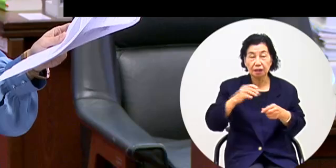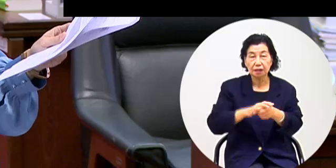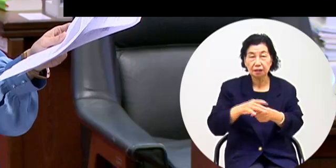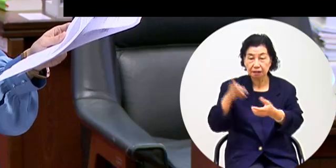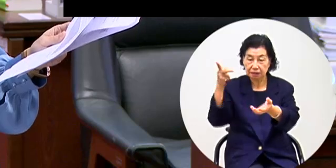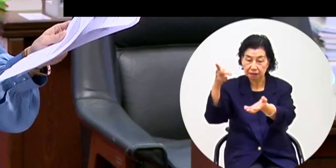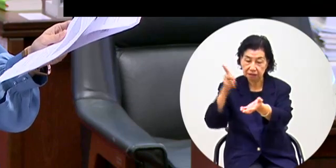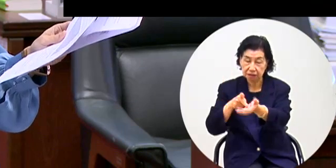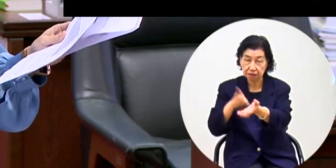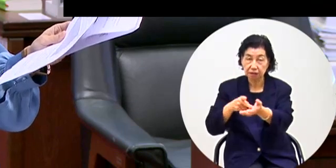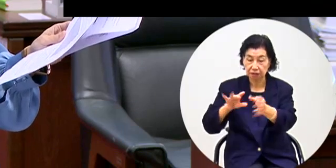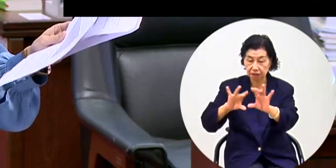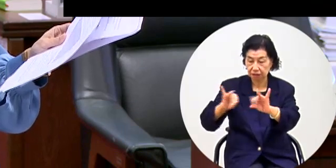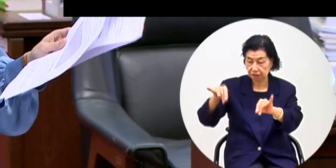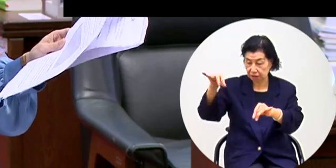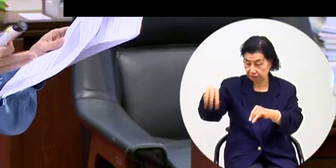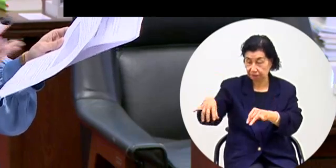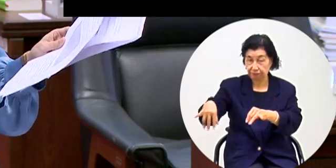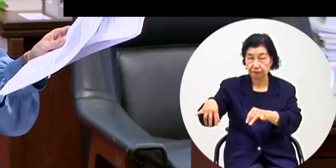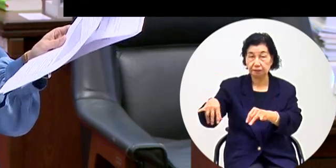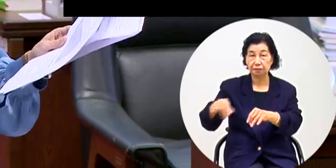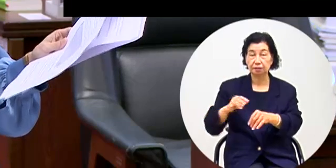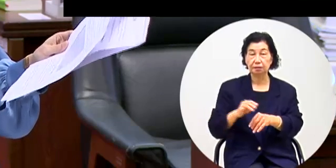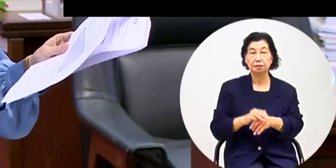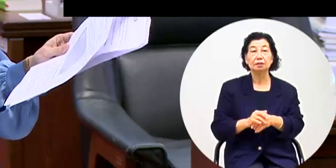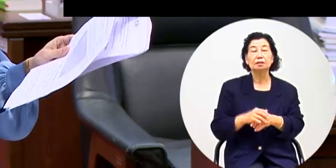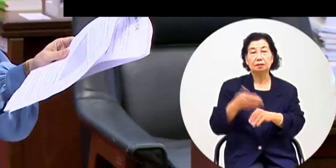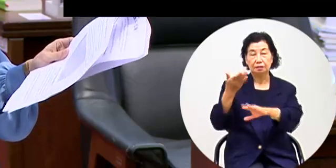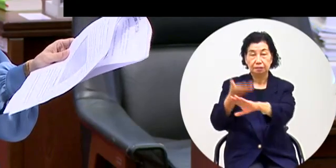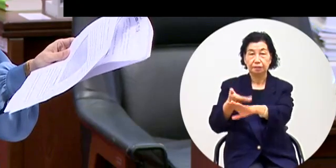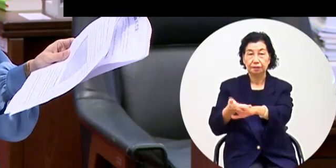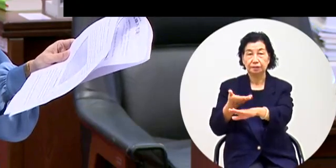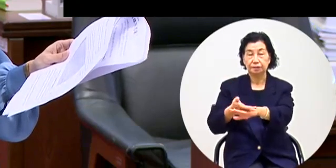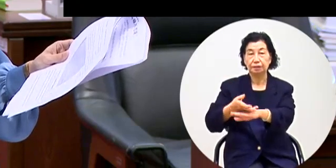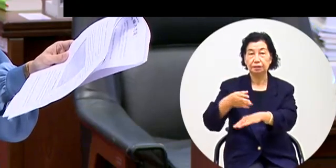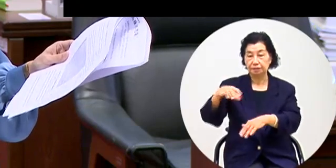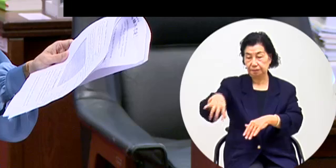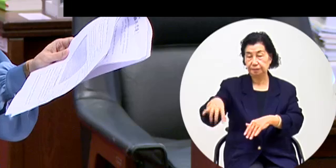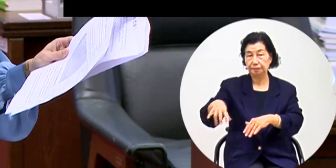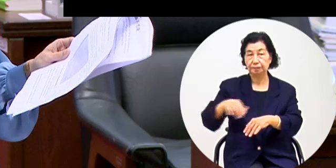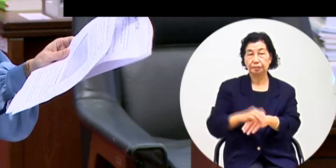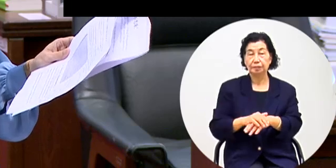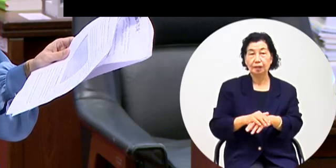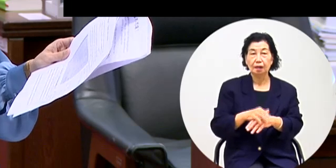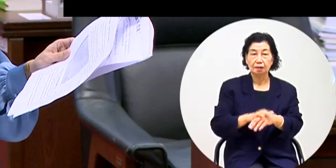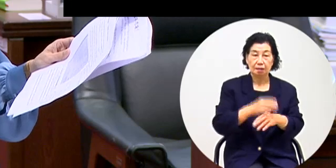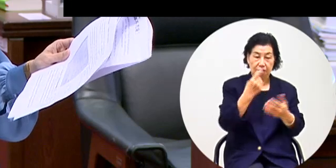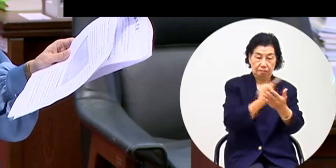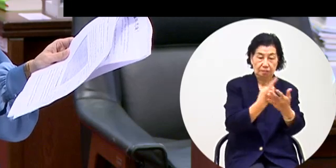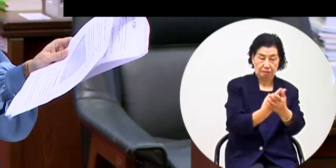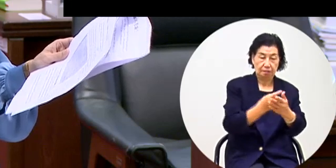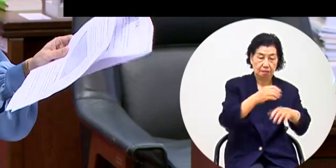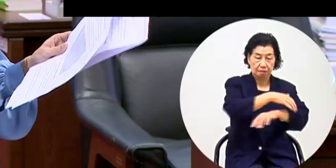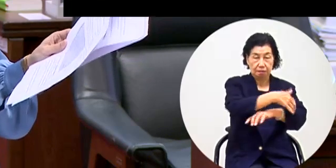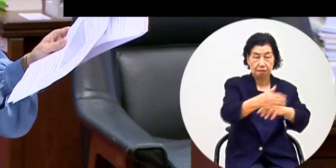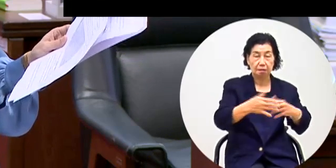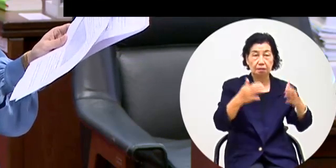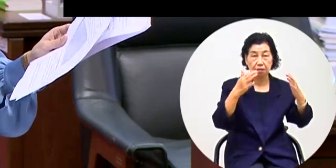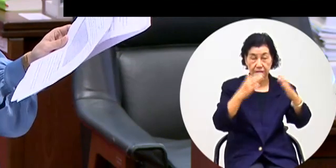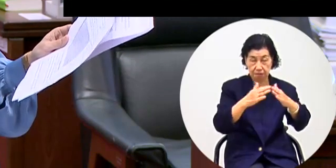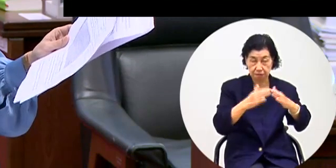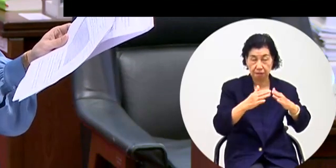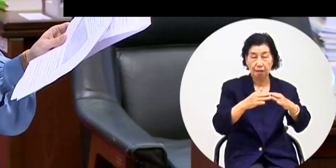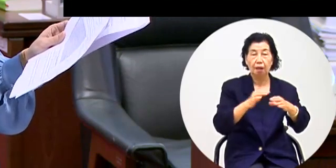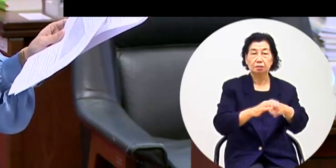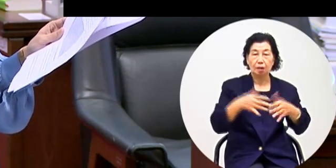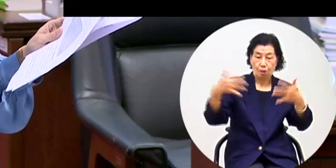这个情形，如果各个县市大家不处理他们自己的问题，老是要把问题塞给高雄市，